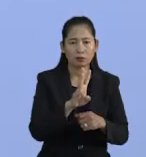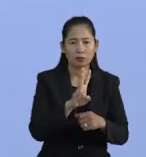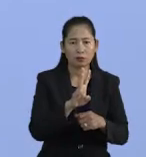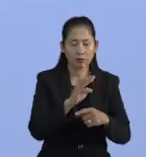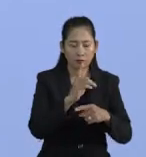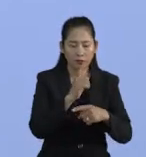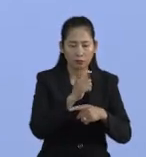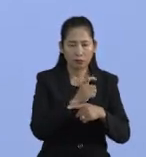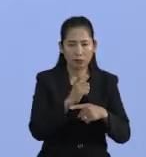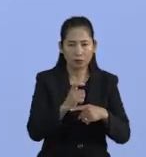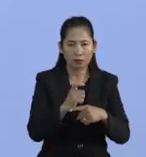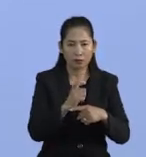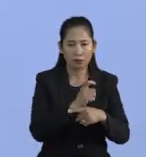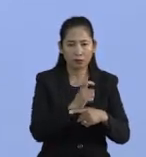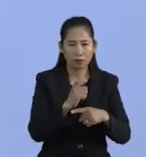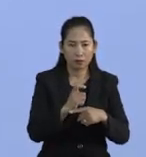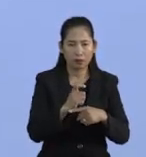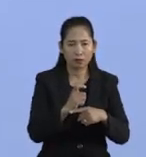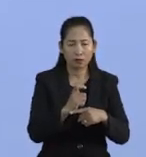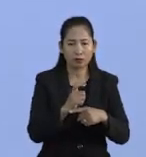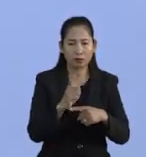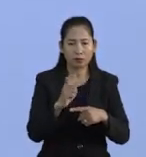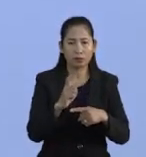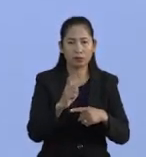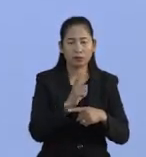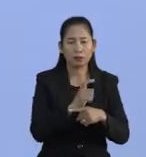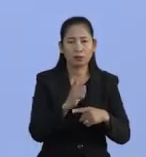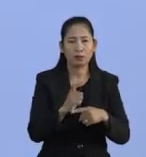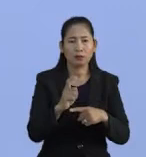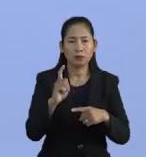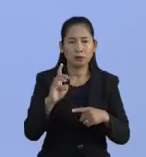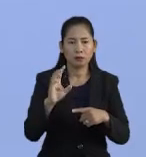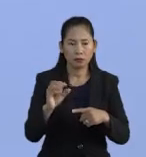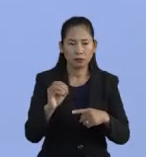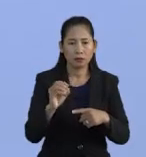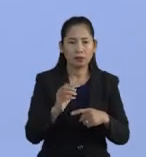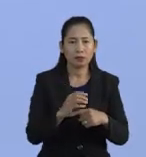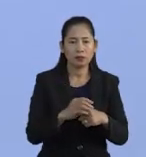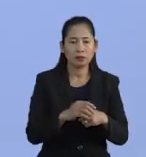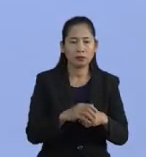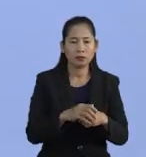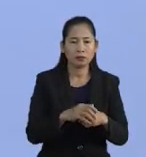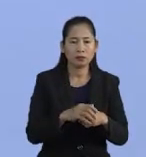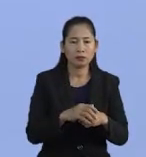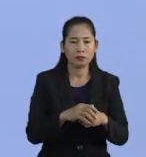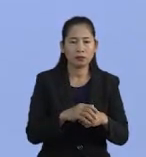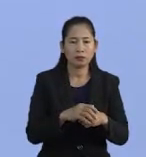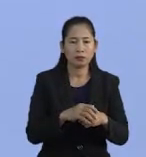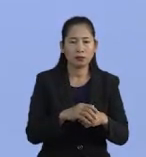nó cứ tông ấy có lệ bày nó cứ tông ấy nơi tụng đọc này phải cốt nữa cơ nè và tụng đọc